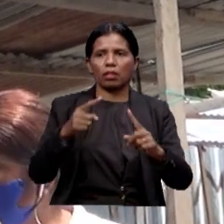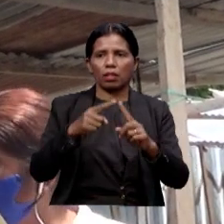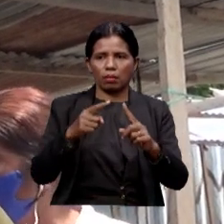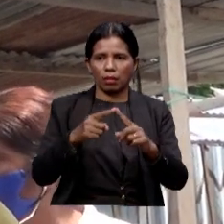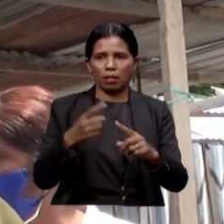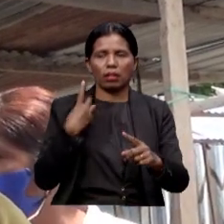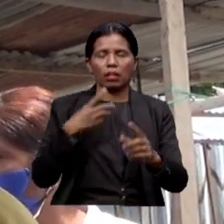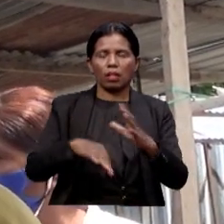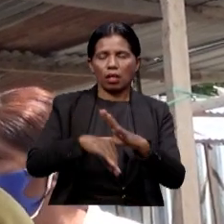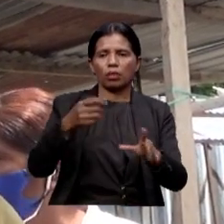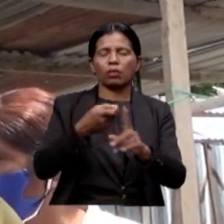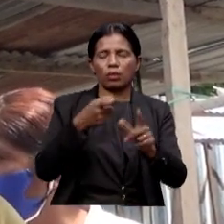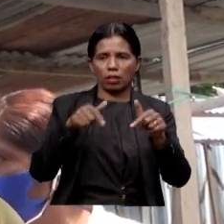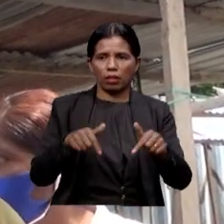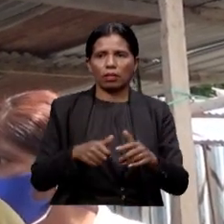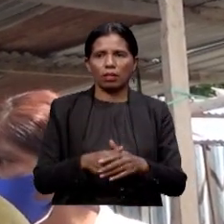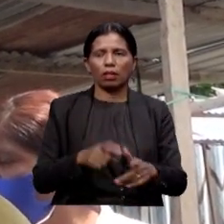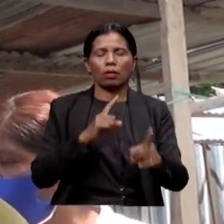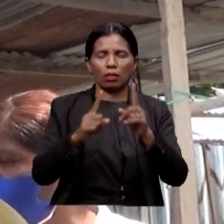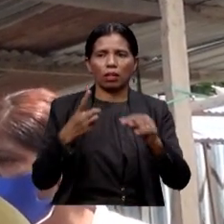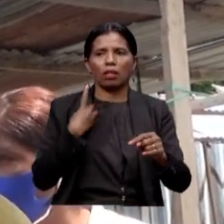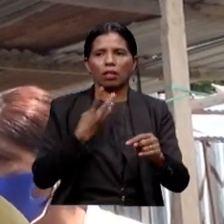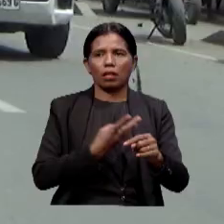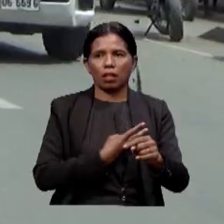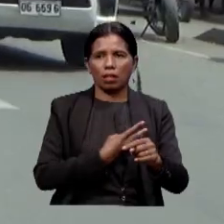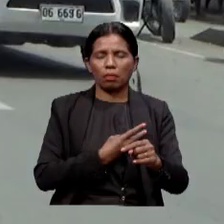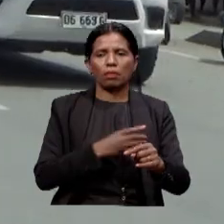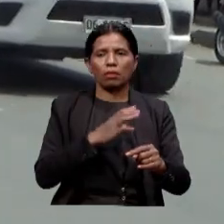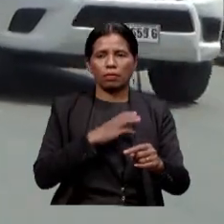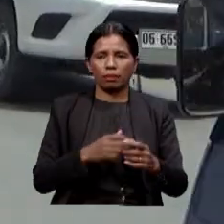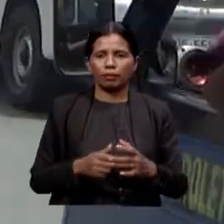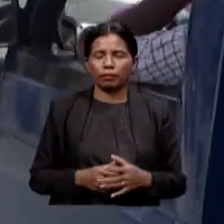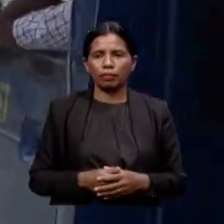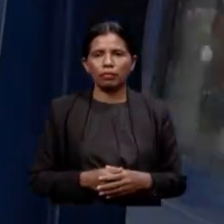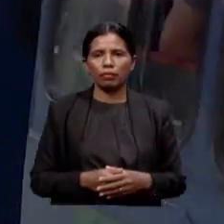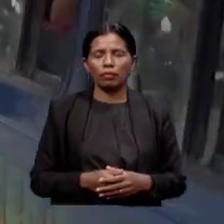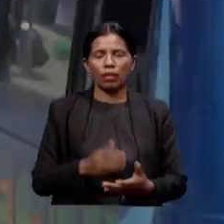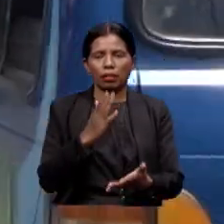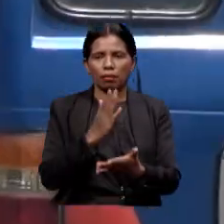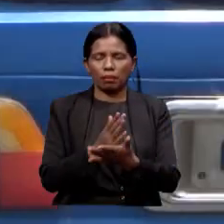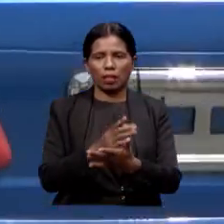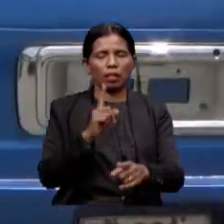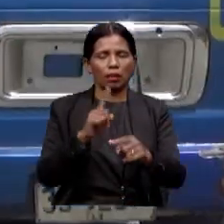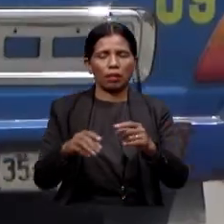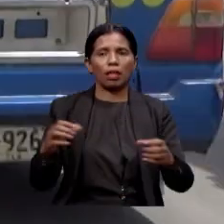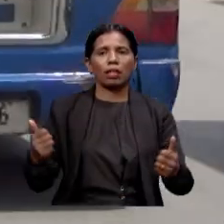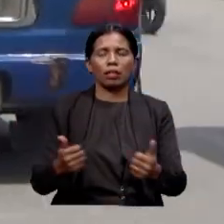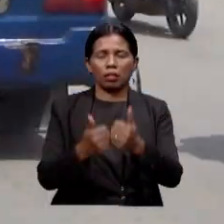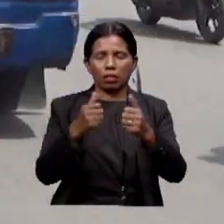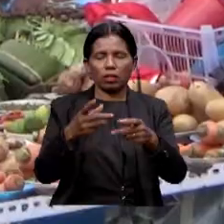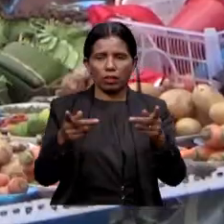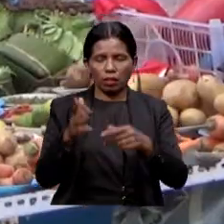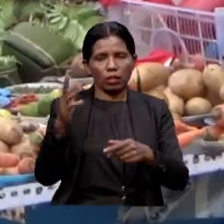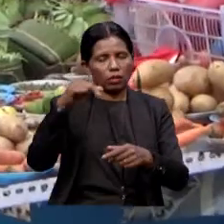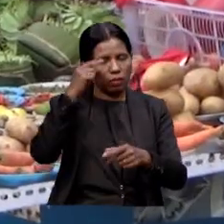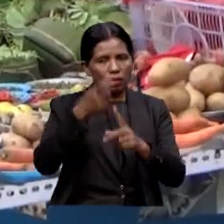maka atu sayu sini sertu me kolia nete para me hofuan hak mate atu evita engrafamento na acidente ya faten refere gubernur li